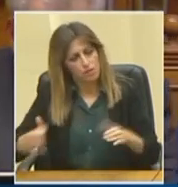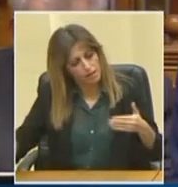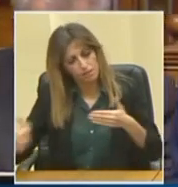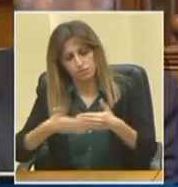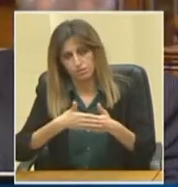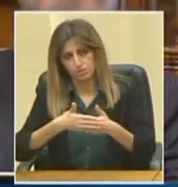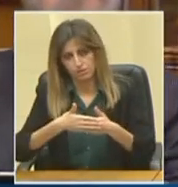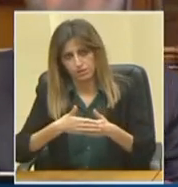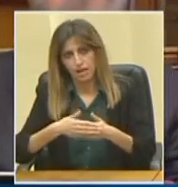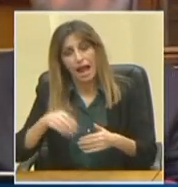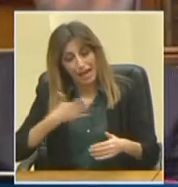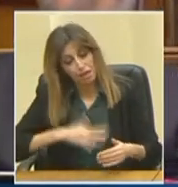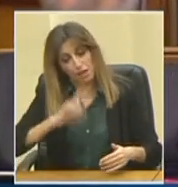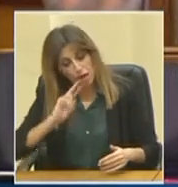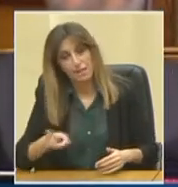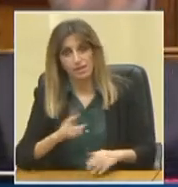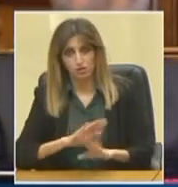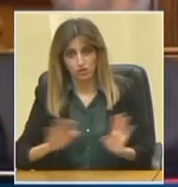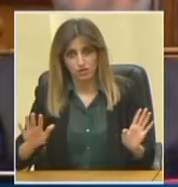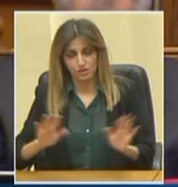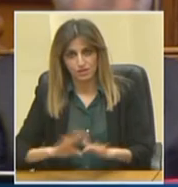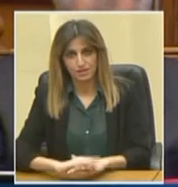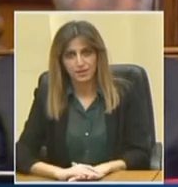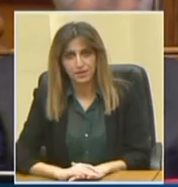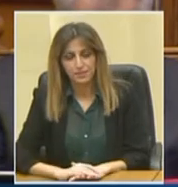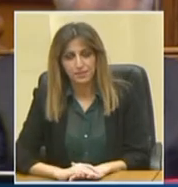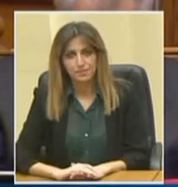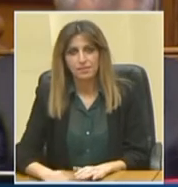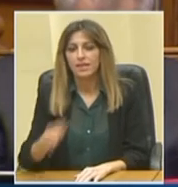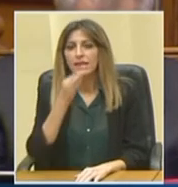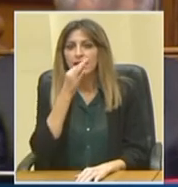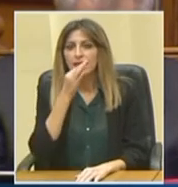Είπατε ότι η μία Βουλή